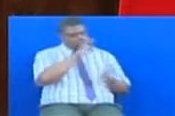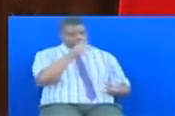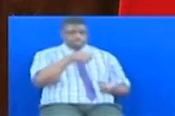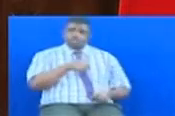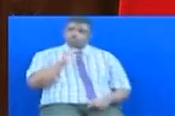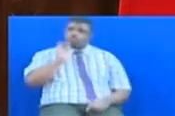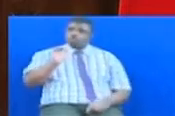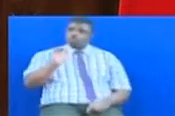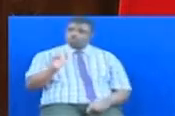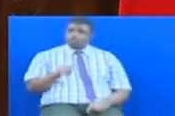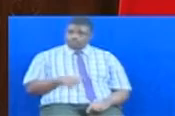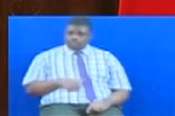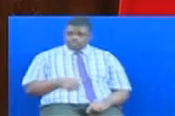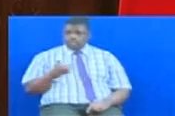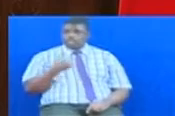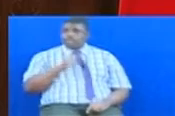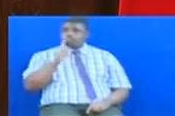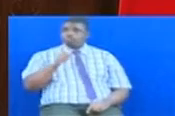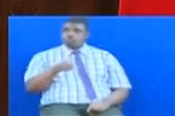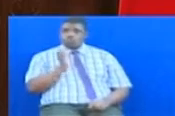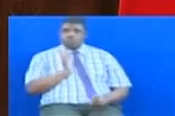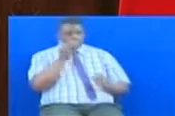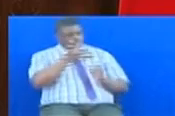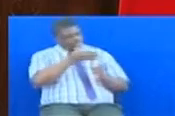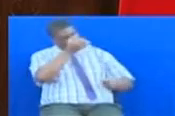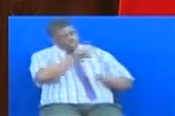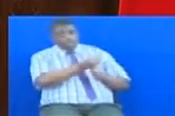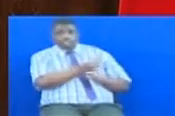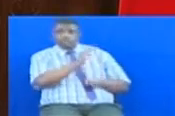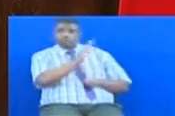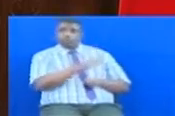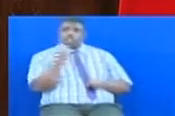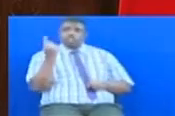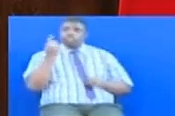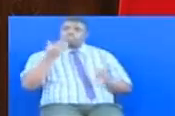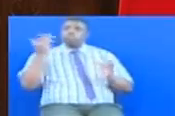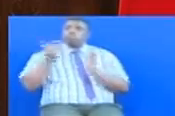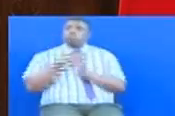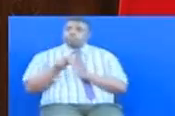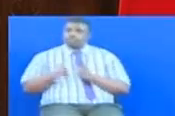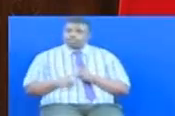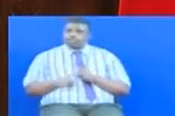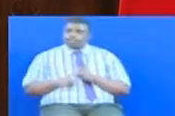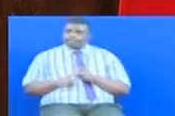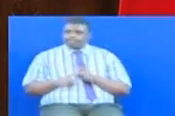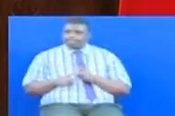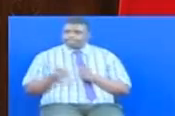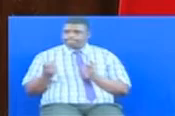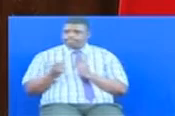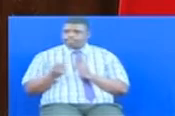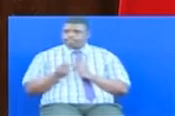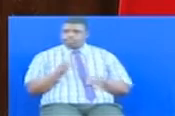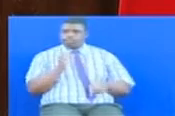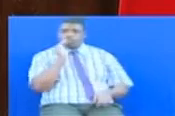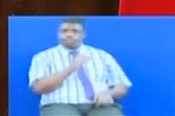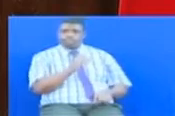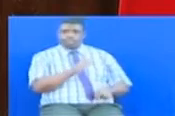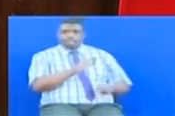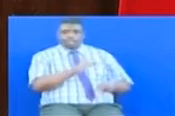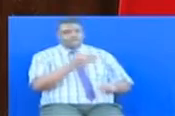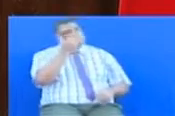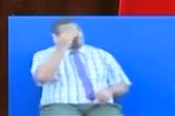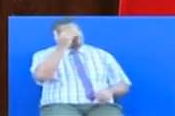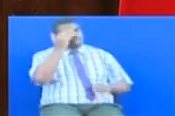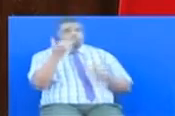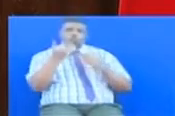kwamba niko kwa ajili ya kuwatumikia wao na taifa kwa ujumla. Na vile vile niwafahamishe, tunatambua wazi kuna